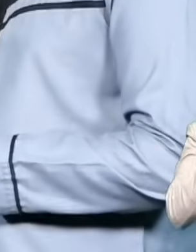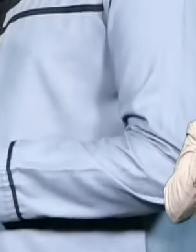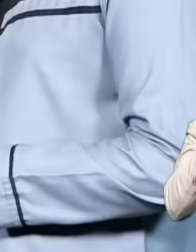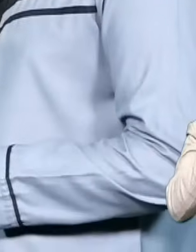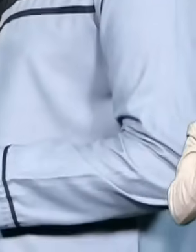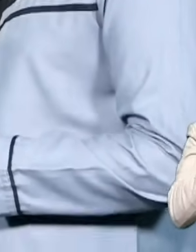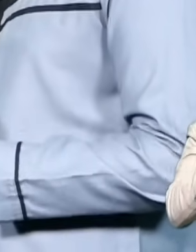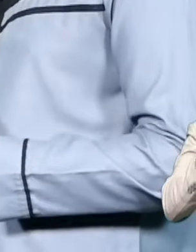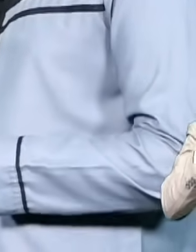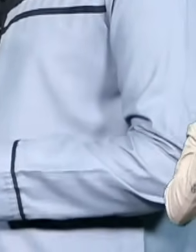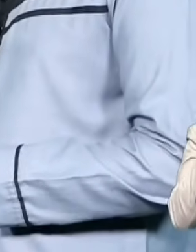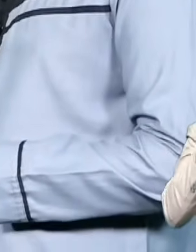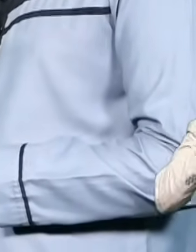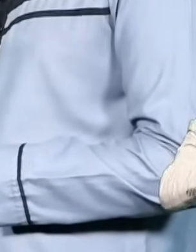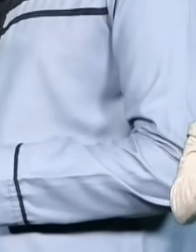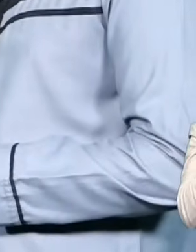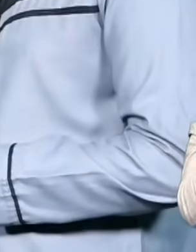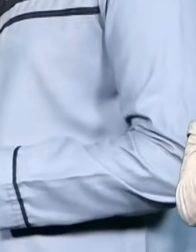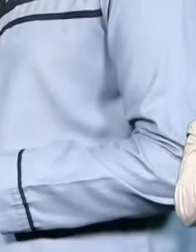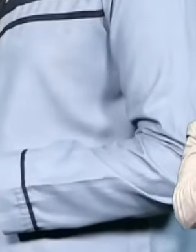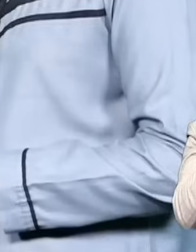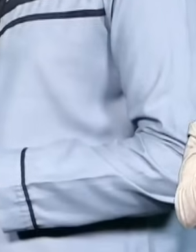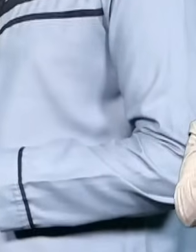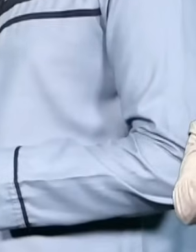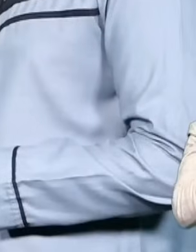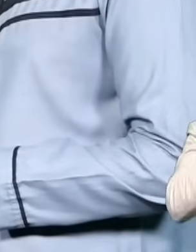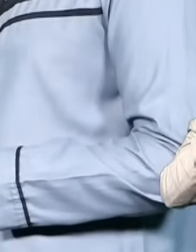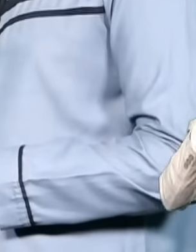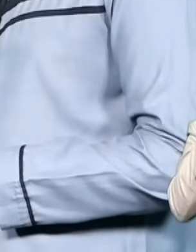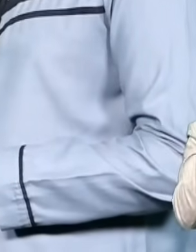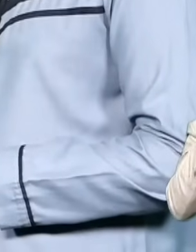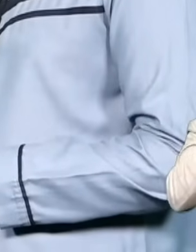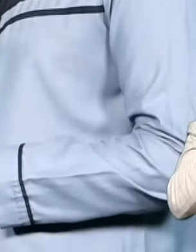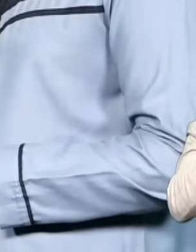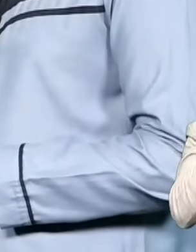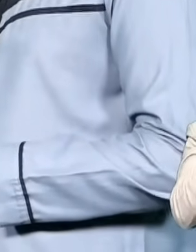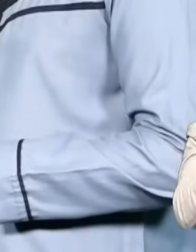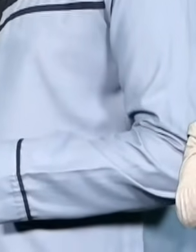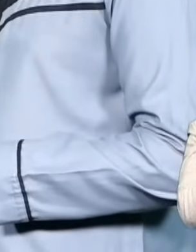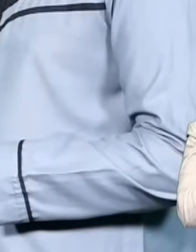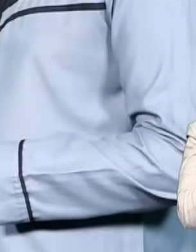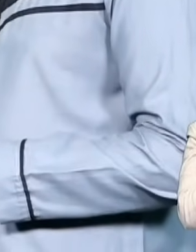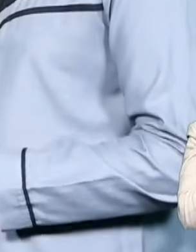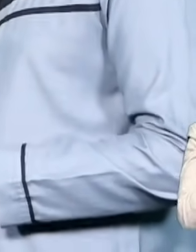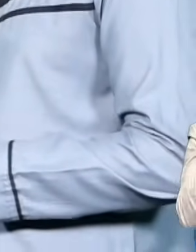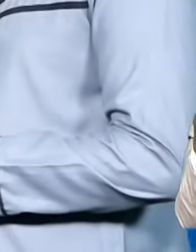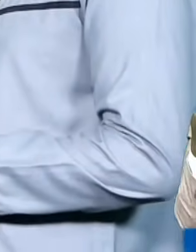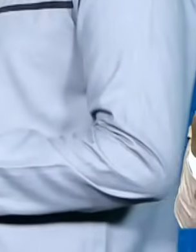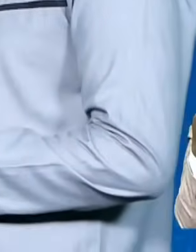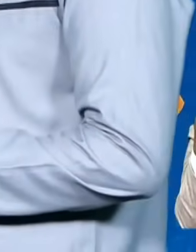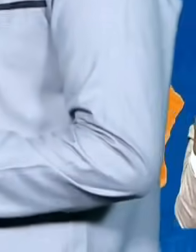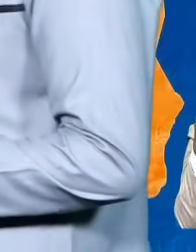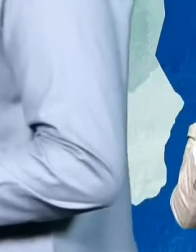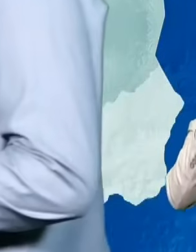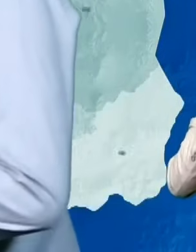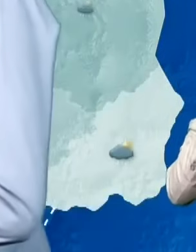ntara y'Uburengerazuba niko kazaba gakonje ugereranyije n'utundi turere mu gihugu kazapimirwamo ubushyuhe bwa degrés Celsius 11. Naho ku masaha